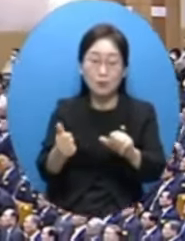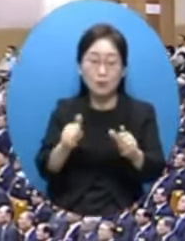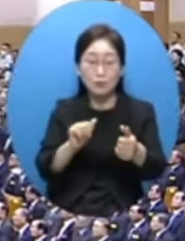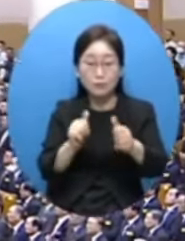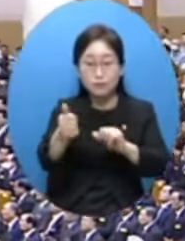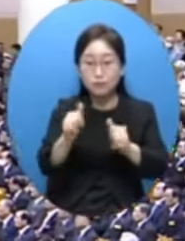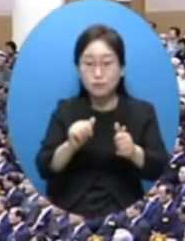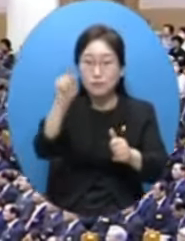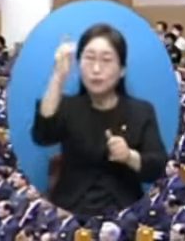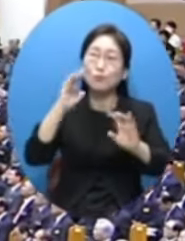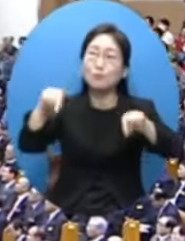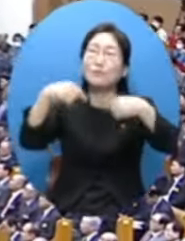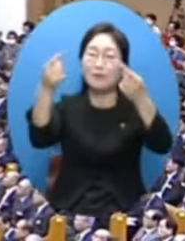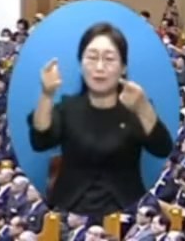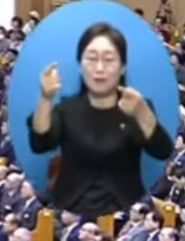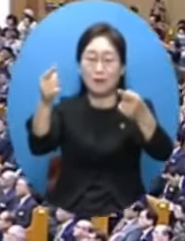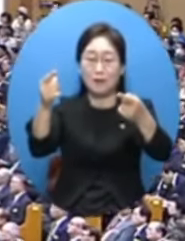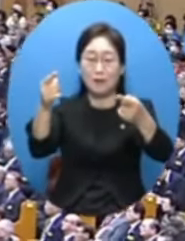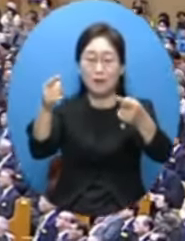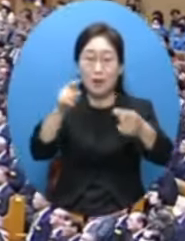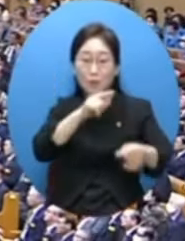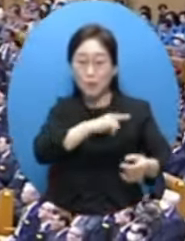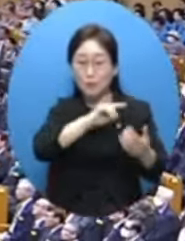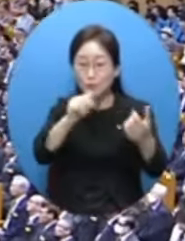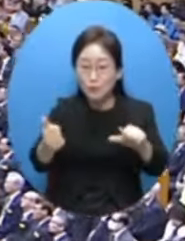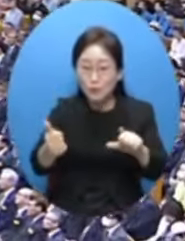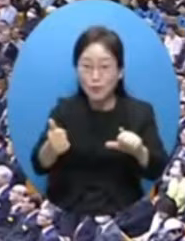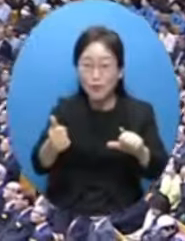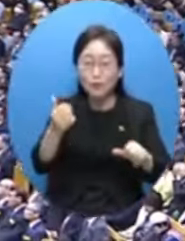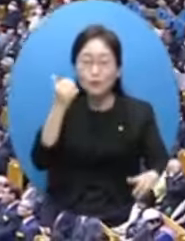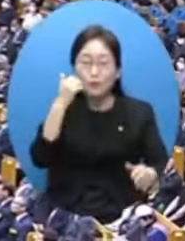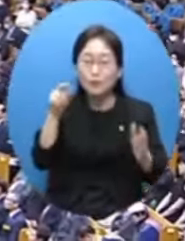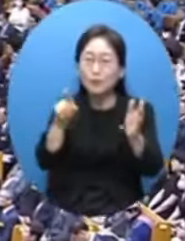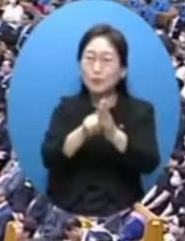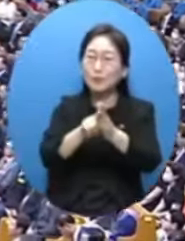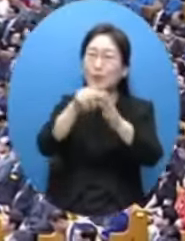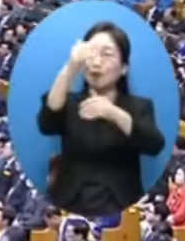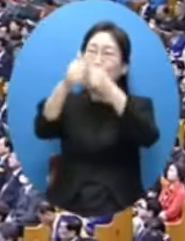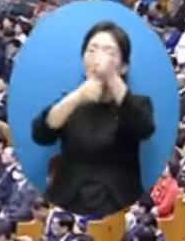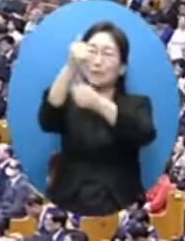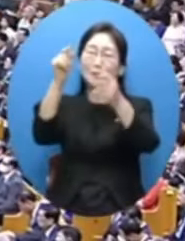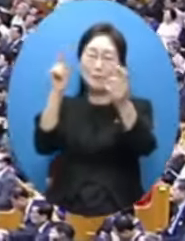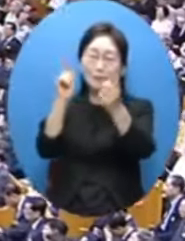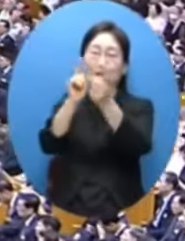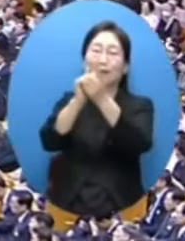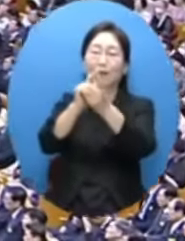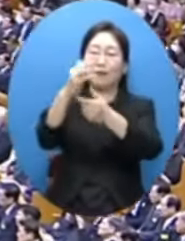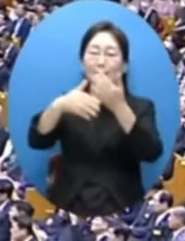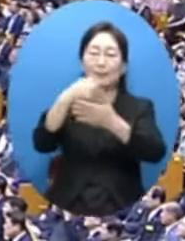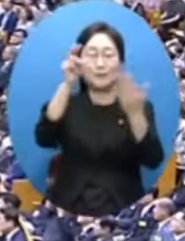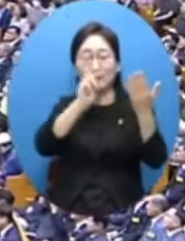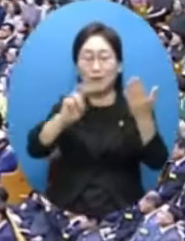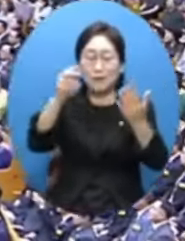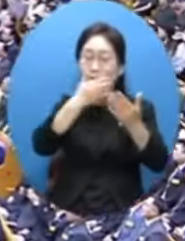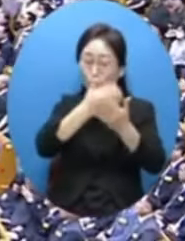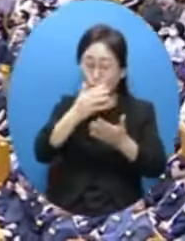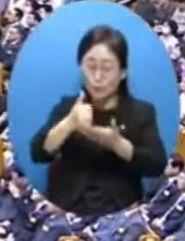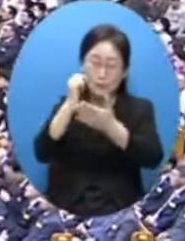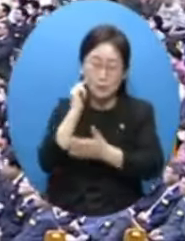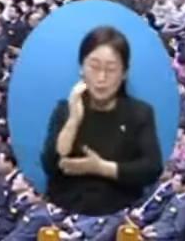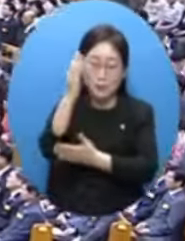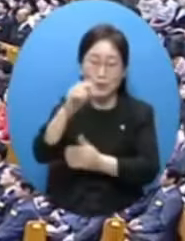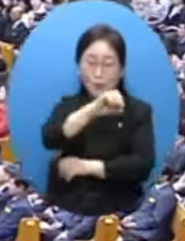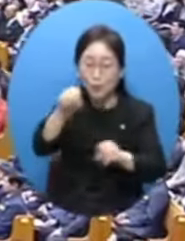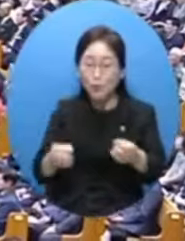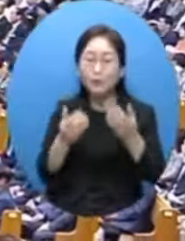가서 우리 앞서간 믿음의 선조들을 만나 하나님께 찬양과 존귀와 영광을